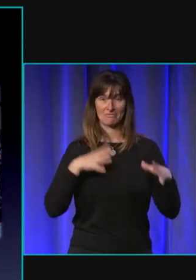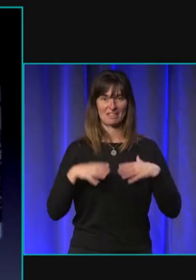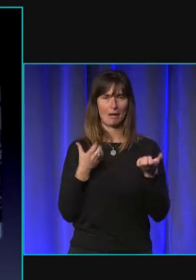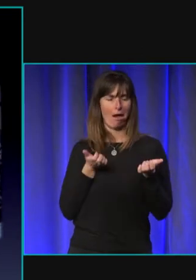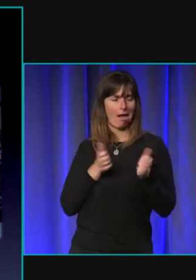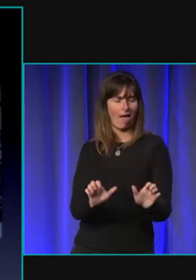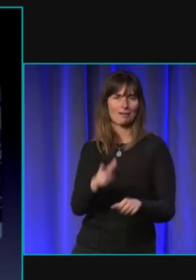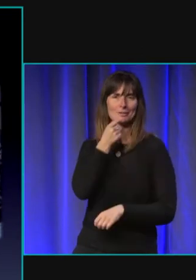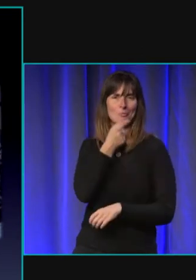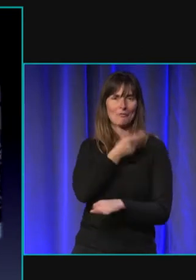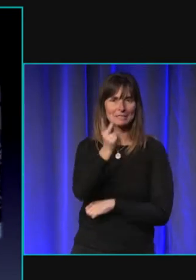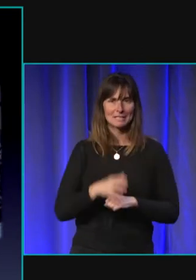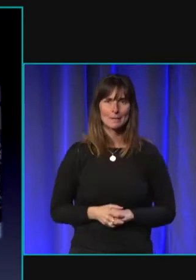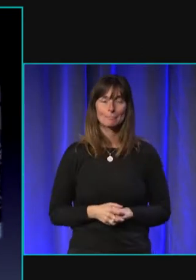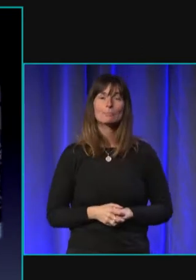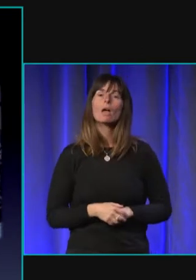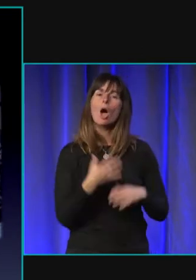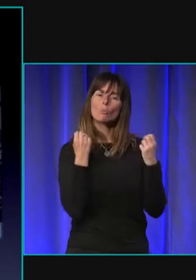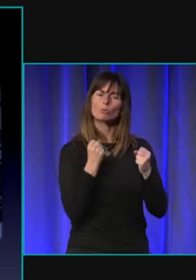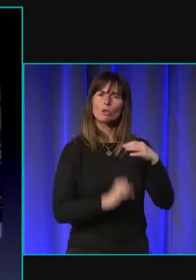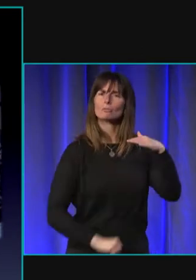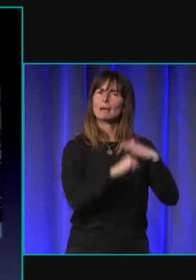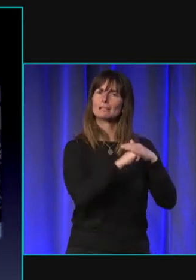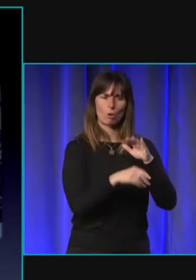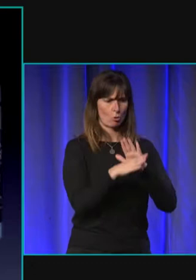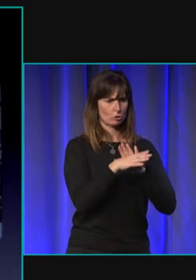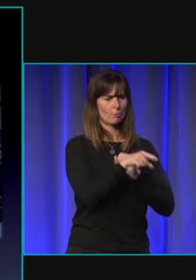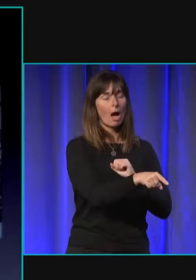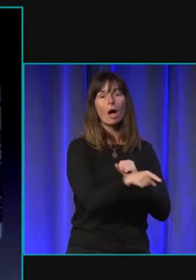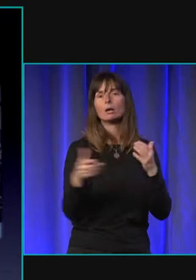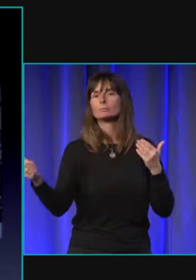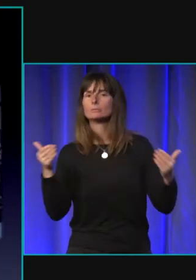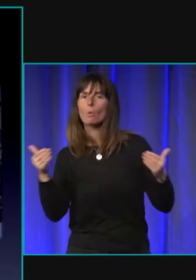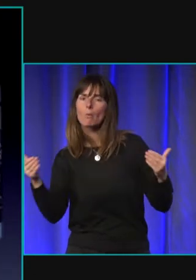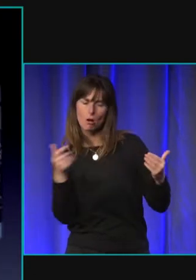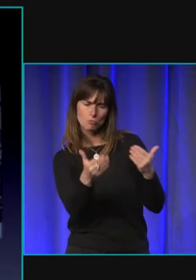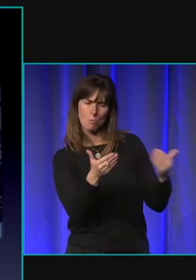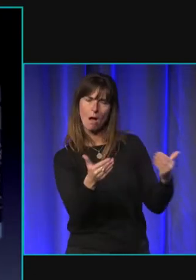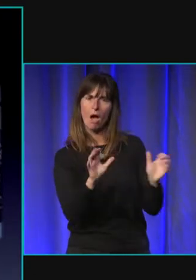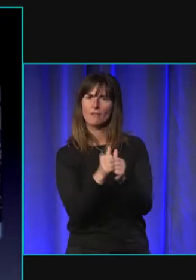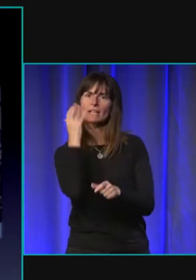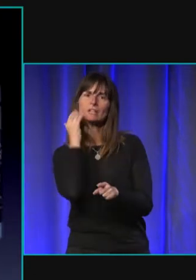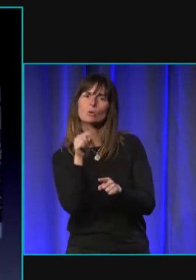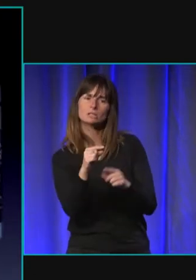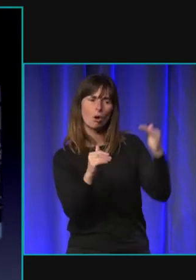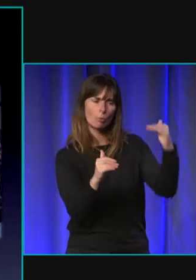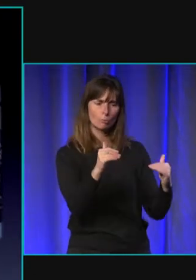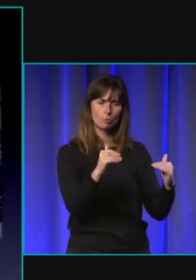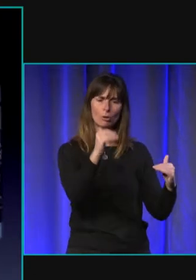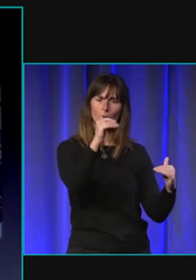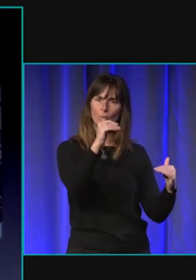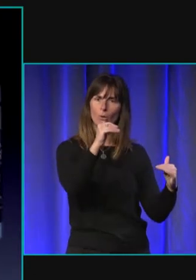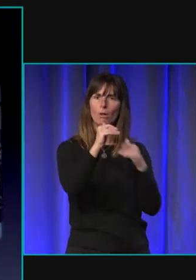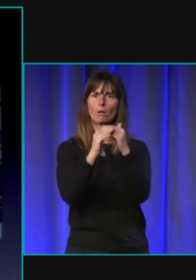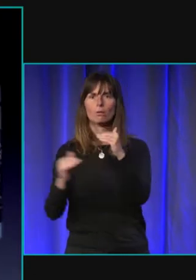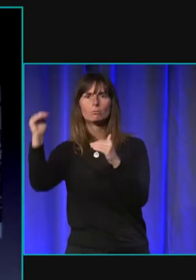observer, c'est que la puissance maximale de départ, en fait, elle est nettement plus faible chez l'enfant par rapport à l'adolescent, qui elle-même est plus faible par